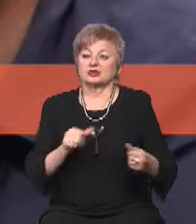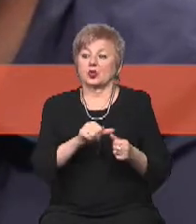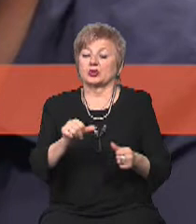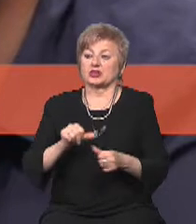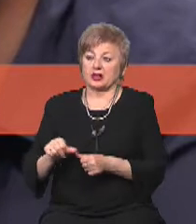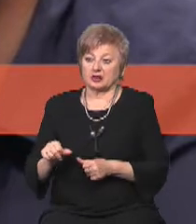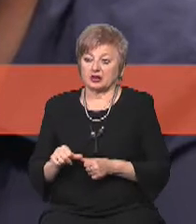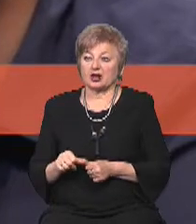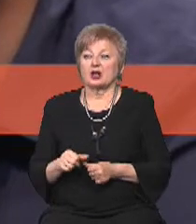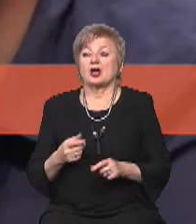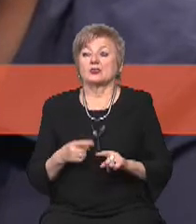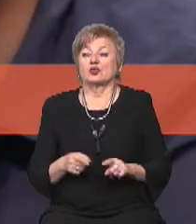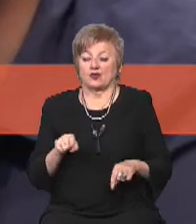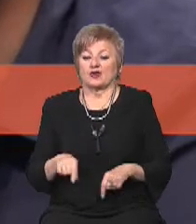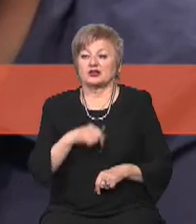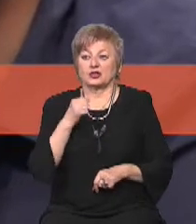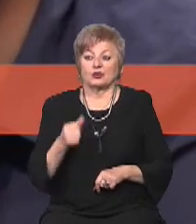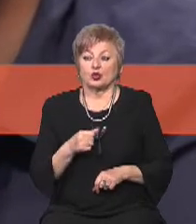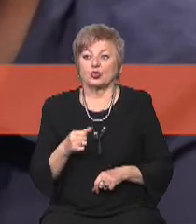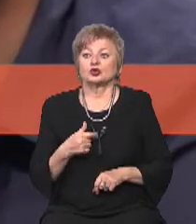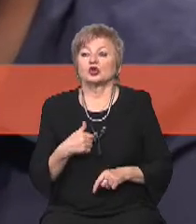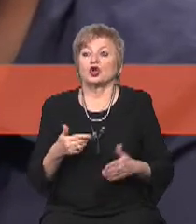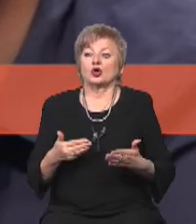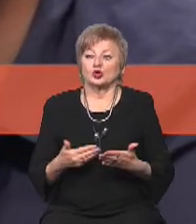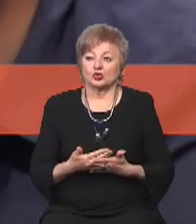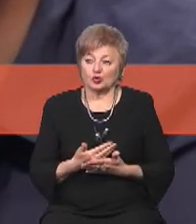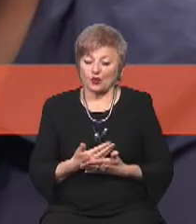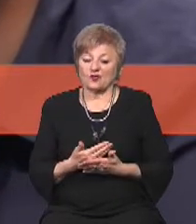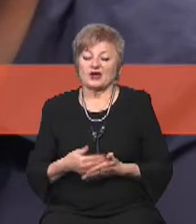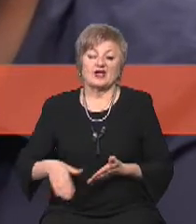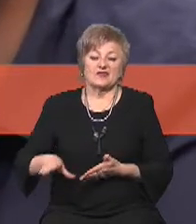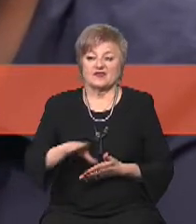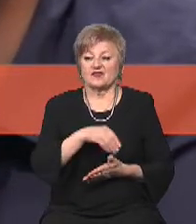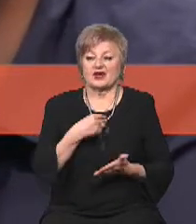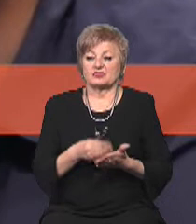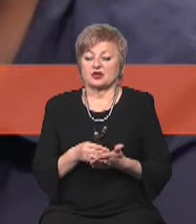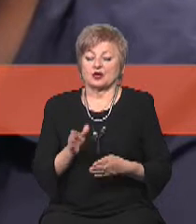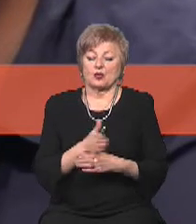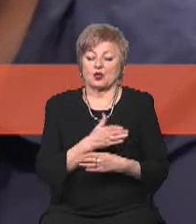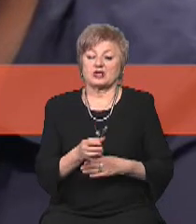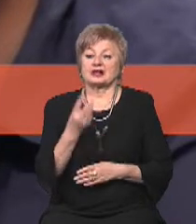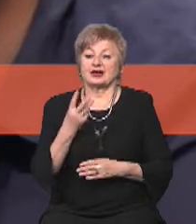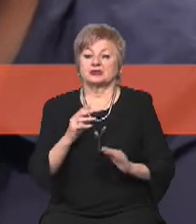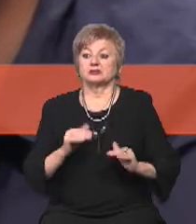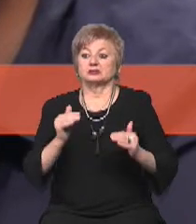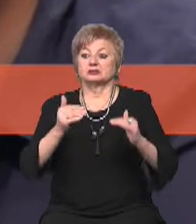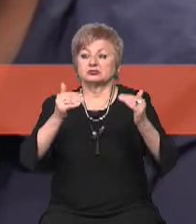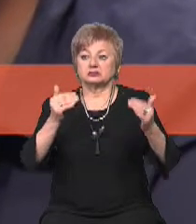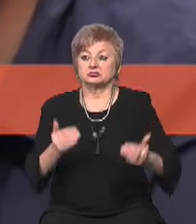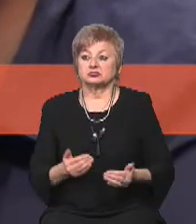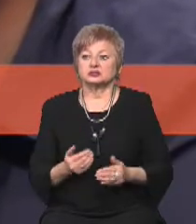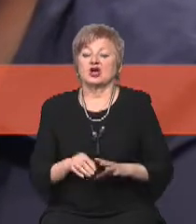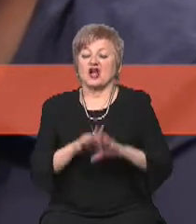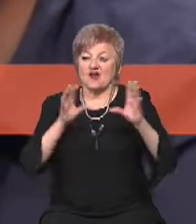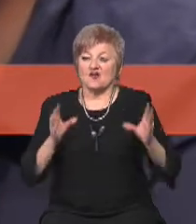Чому? Бо цьогоріч, знов-таки, новина, у нас розподілений весь бюджет на 3 категорії. Є проекти загального